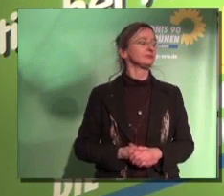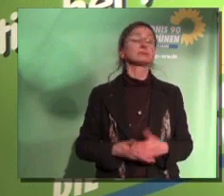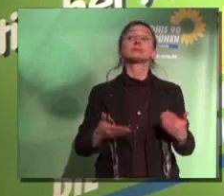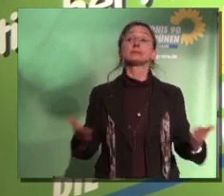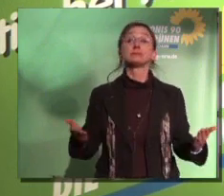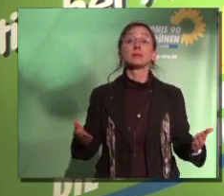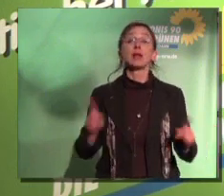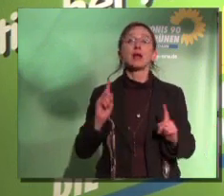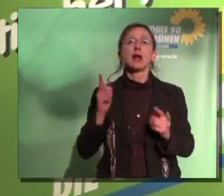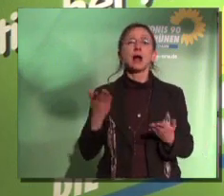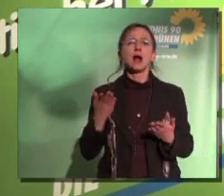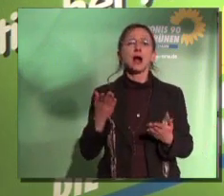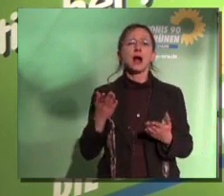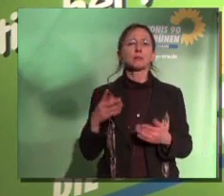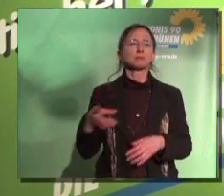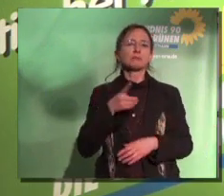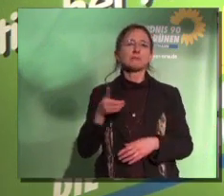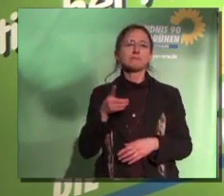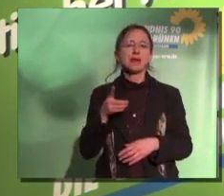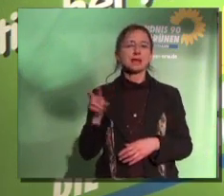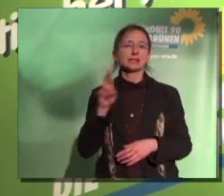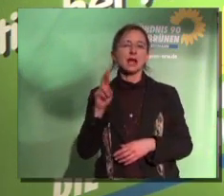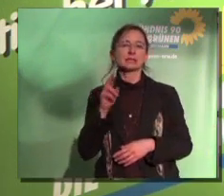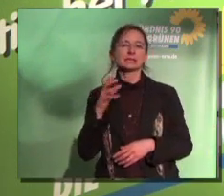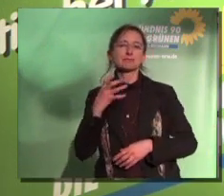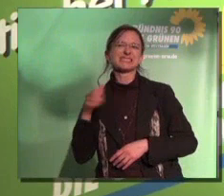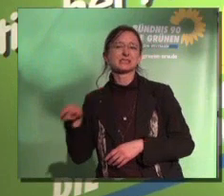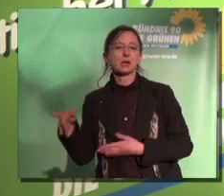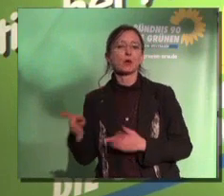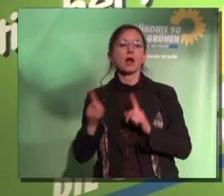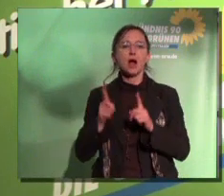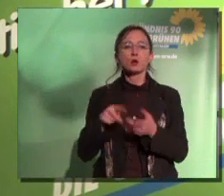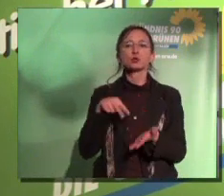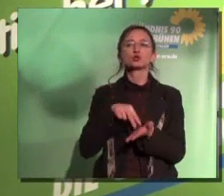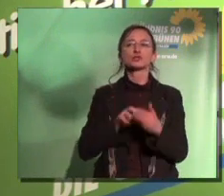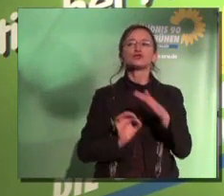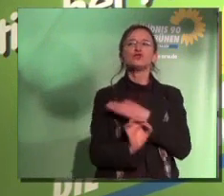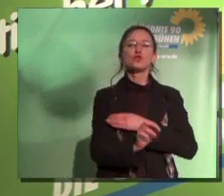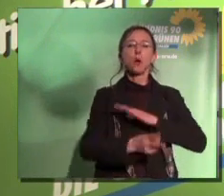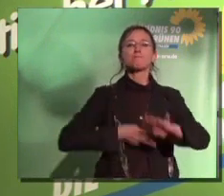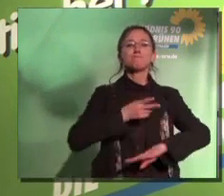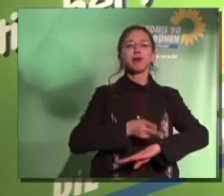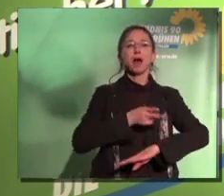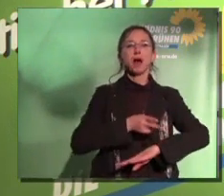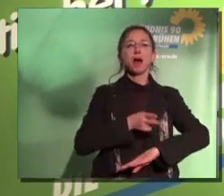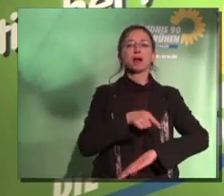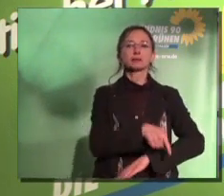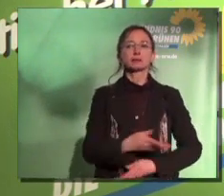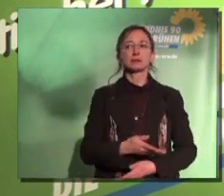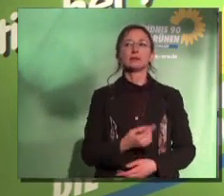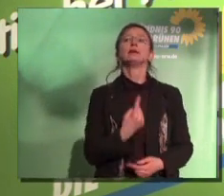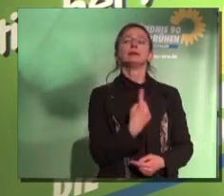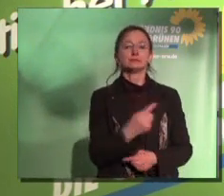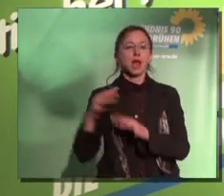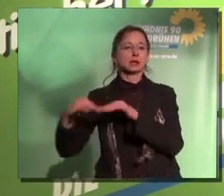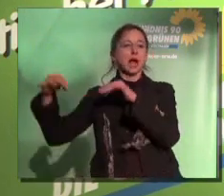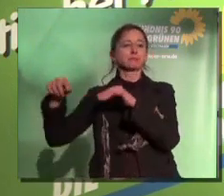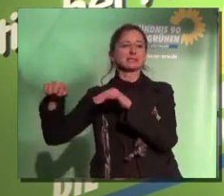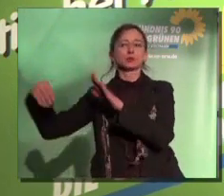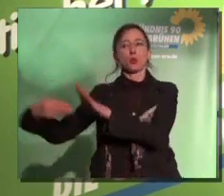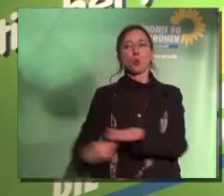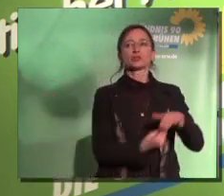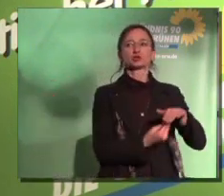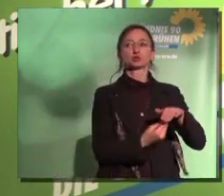Aber der Peter Ramsauer ist ja auch für die Bahn zuständig und da hat er echt eine Unterstützung im Kabinett. Das ist der